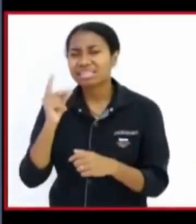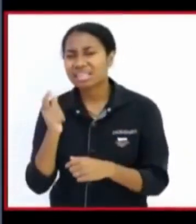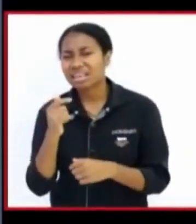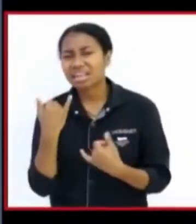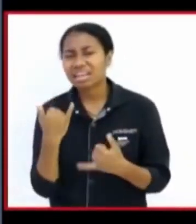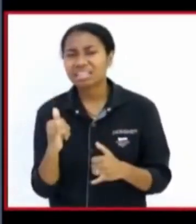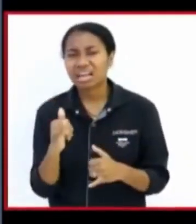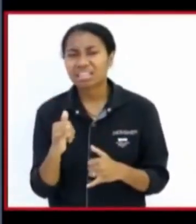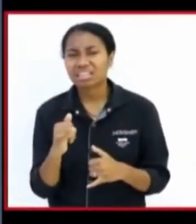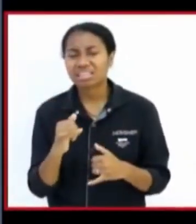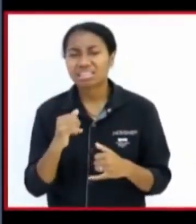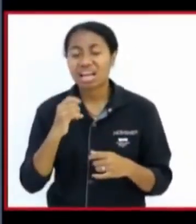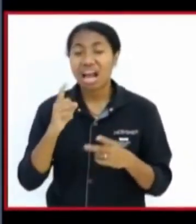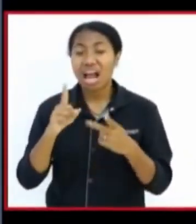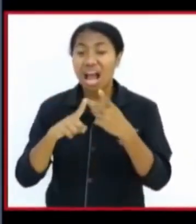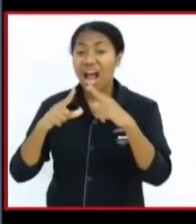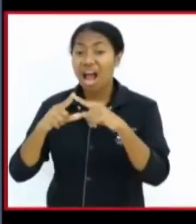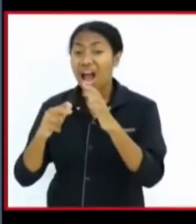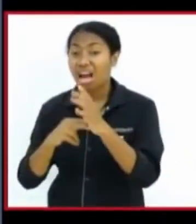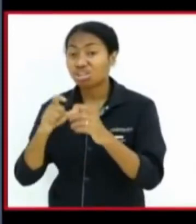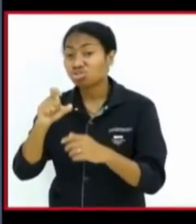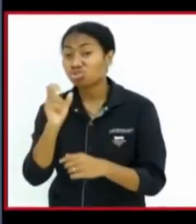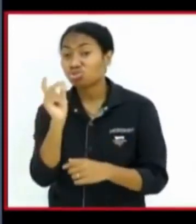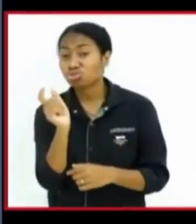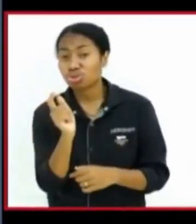200 cat tempurnya